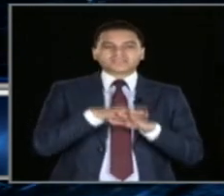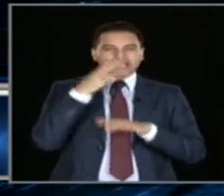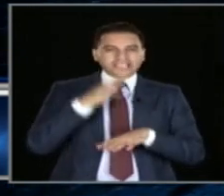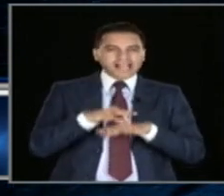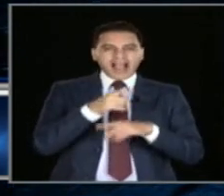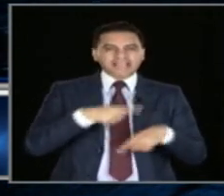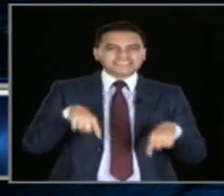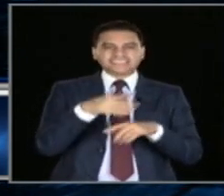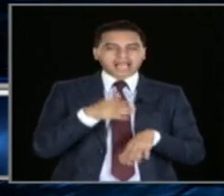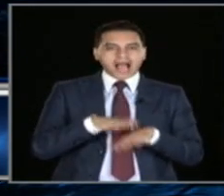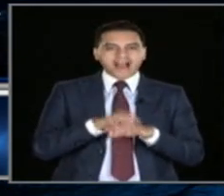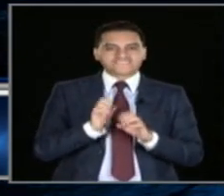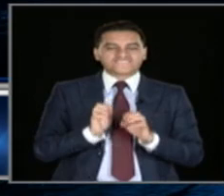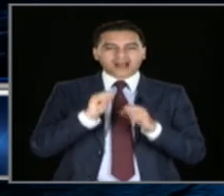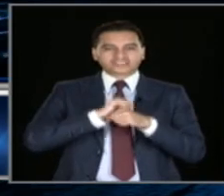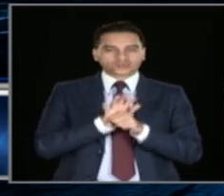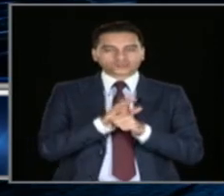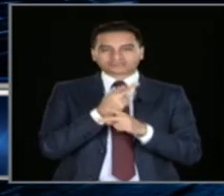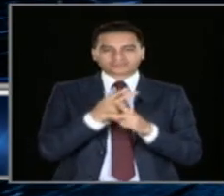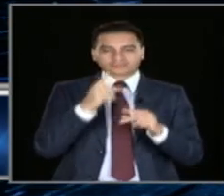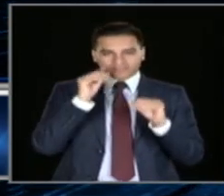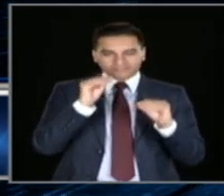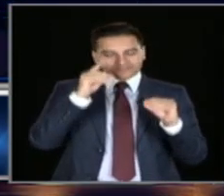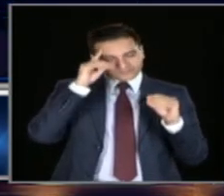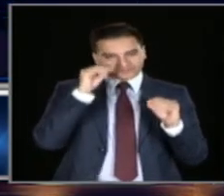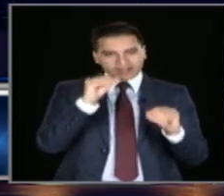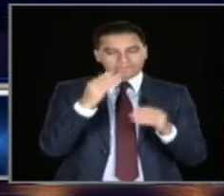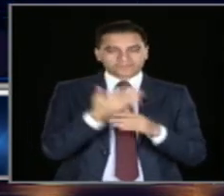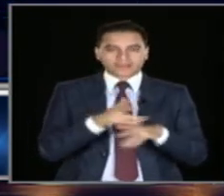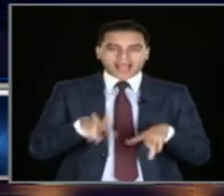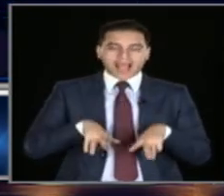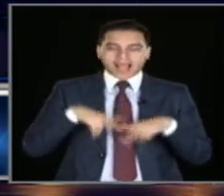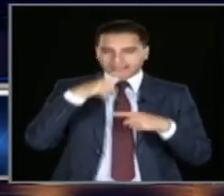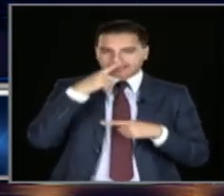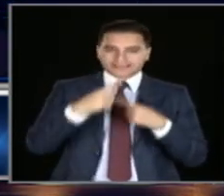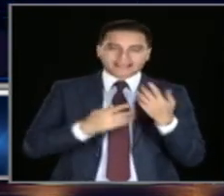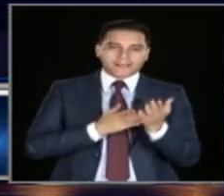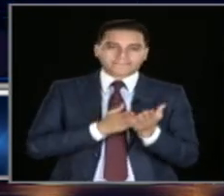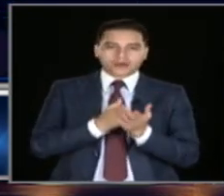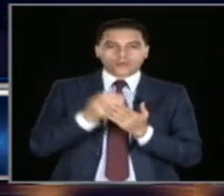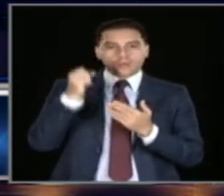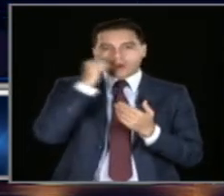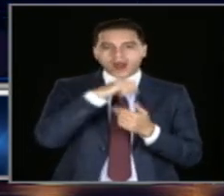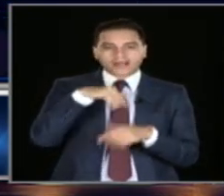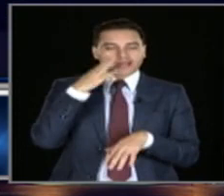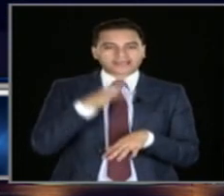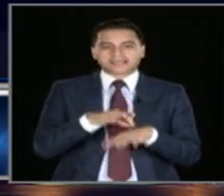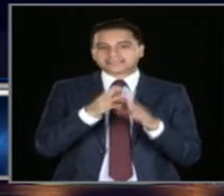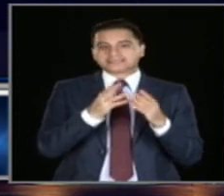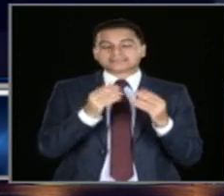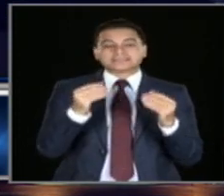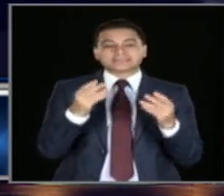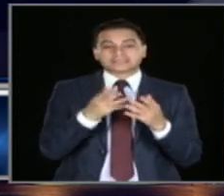الناس ضد كورونا علشان يعرفوا يستمروا في حياتهم، وغنى فيه مغنيين كبار يا